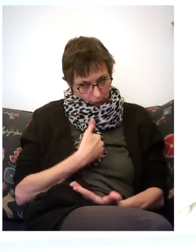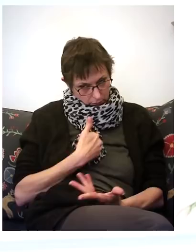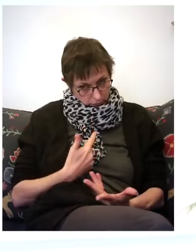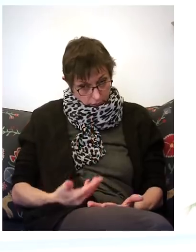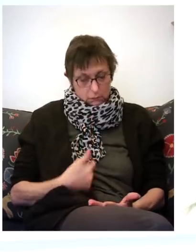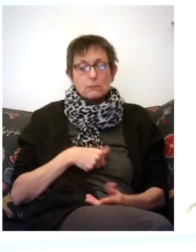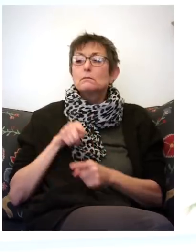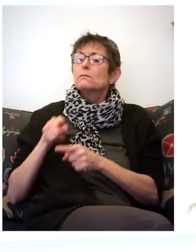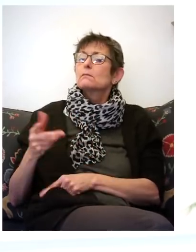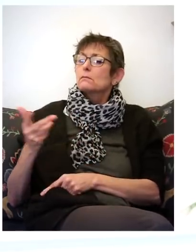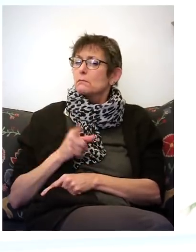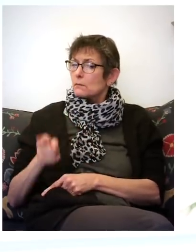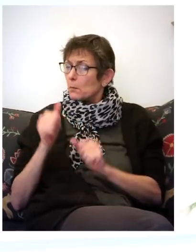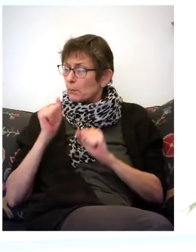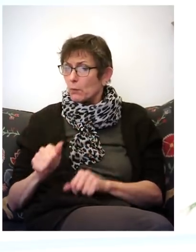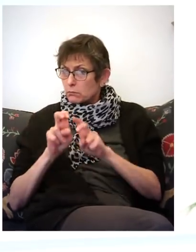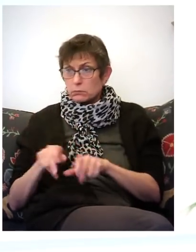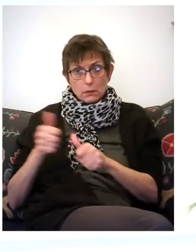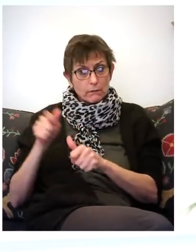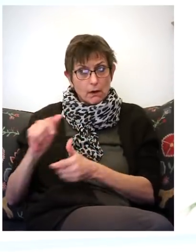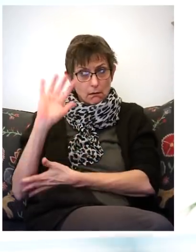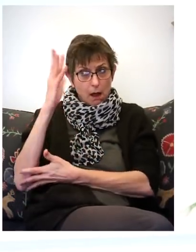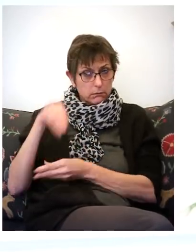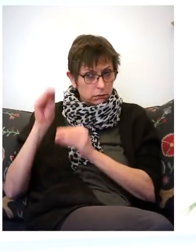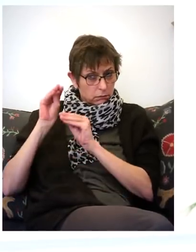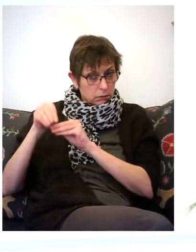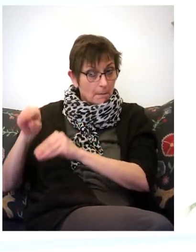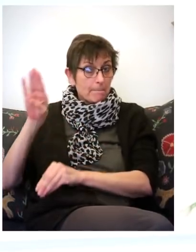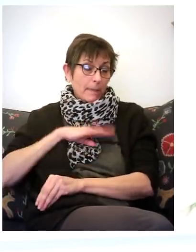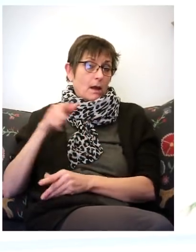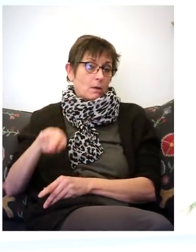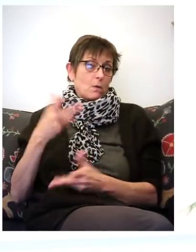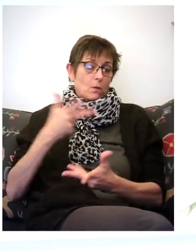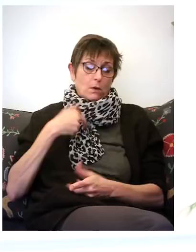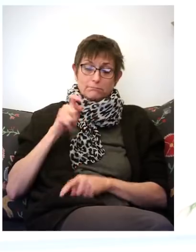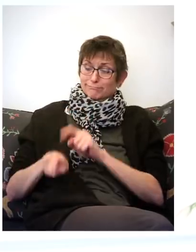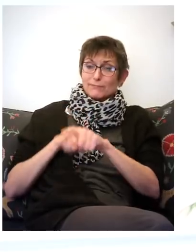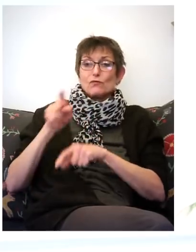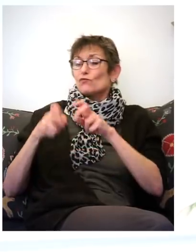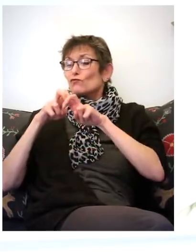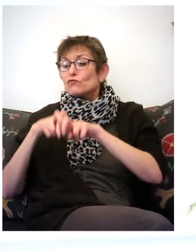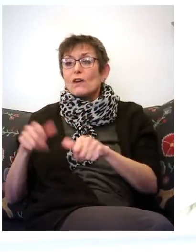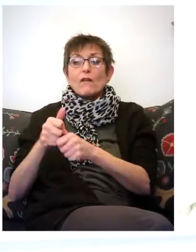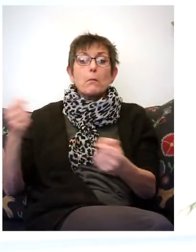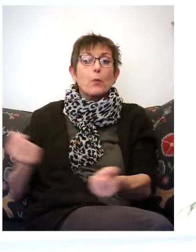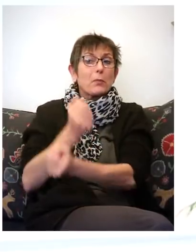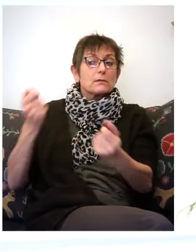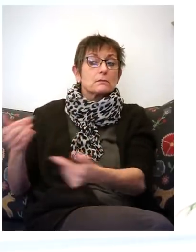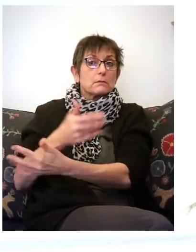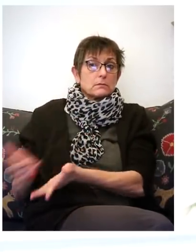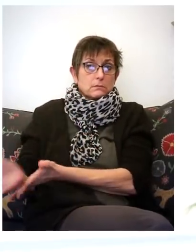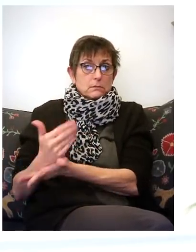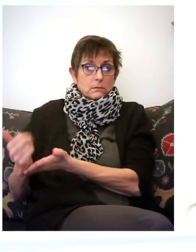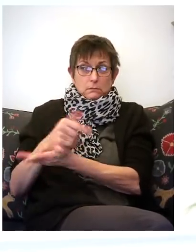recherche qui plante des arbres grâce aux publicités faites quand on recherche quelque chose, nous, sur Internet. Ils ont déjà planté, excusez du